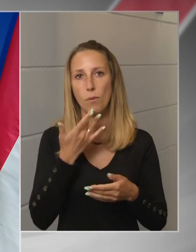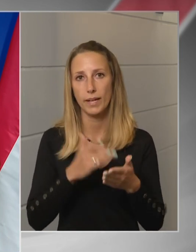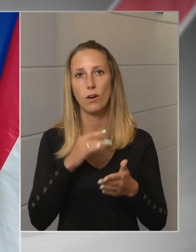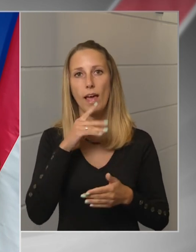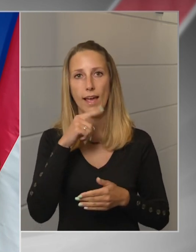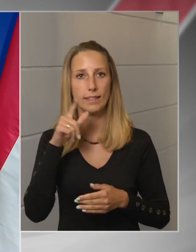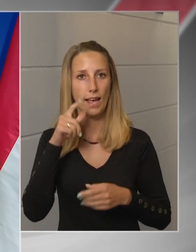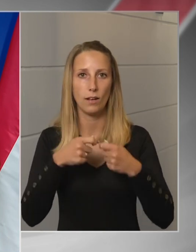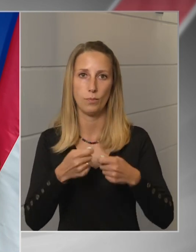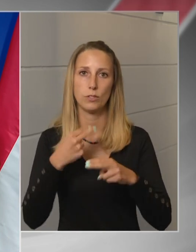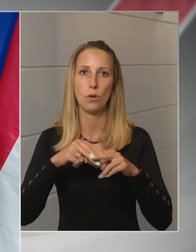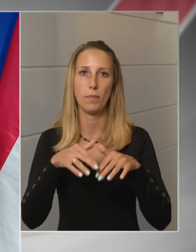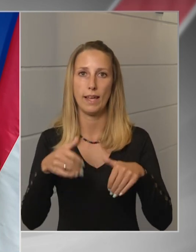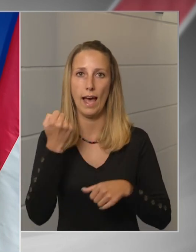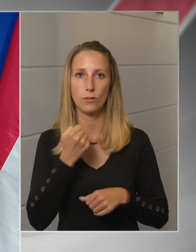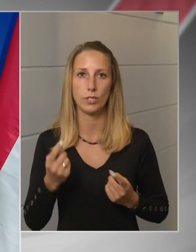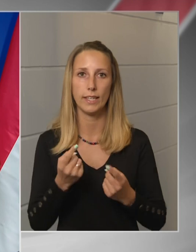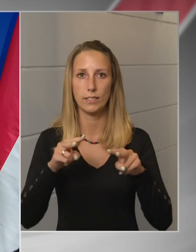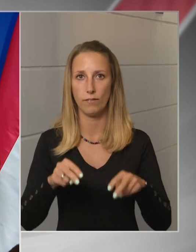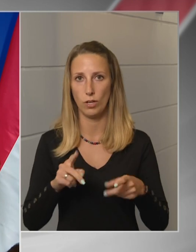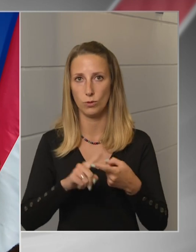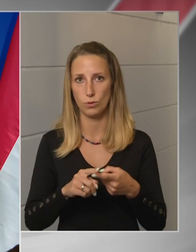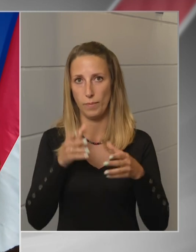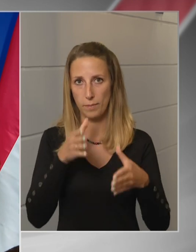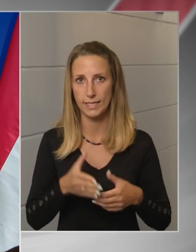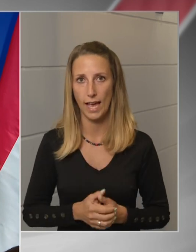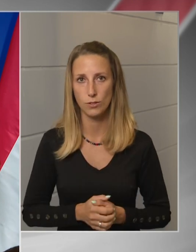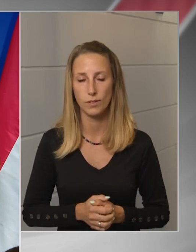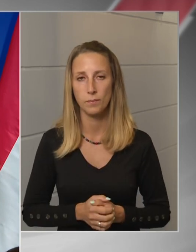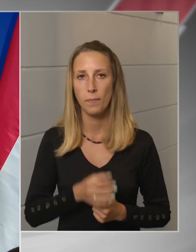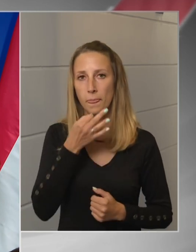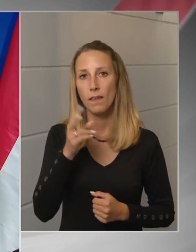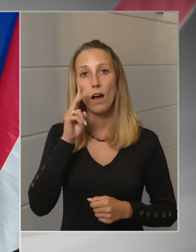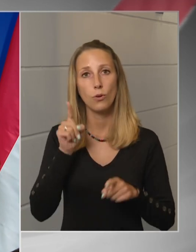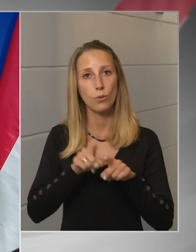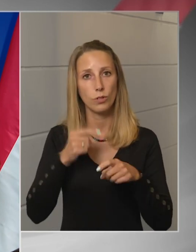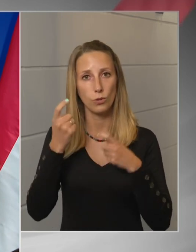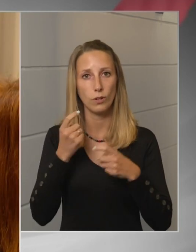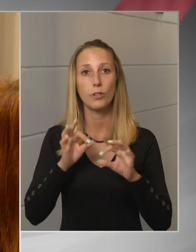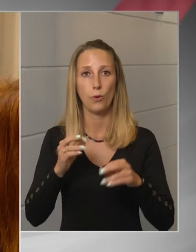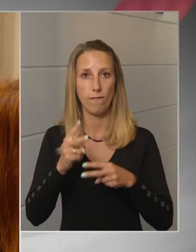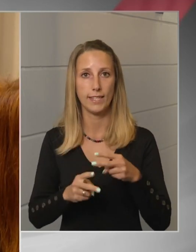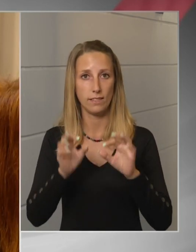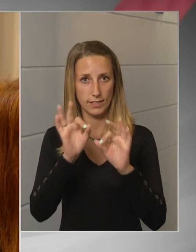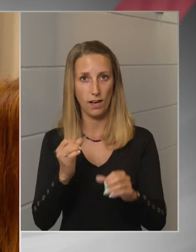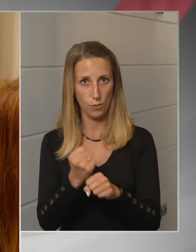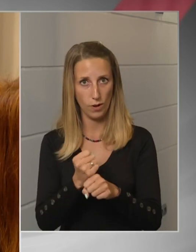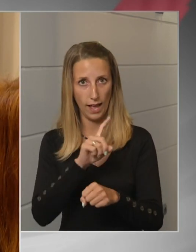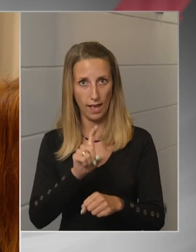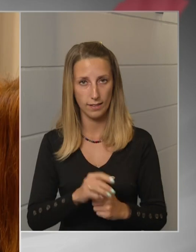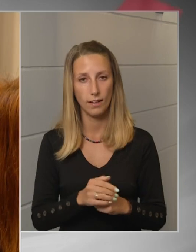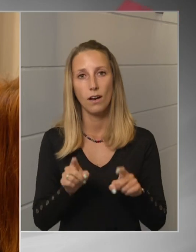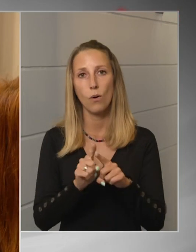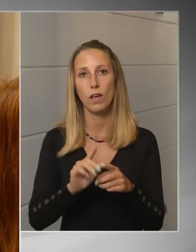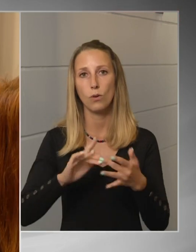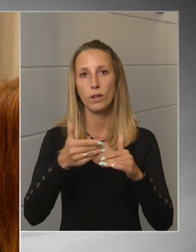Klub is több milliárdos hirdetésre vonatkozó megbízást. De akkor úgy gondolja, hogy jól végzi ez a cég a munkáját, amely egy